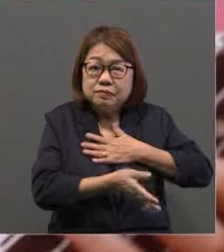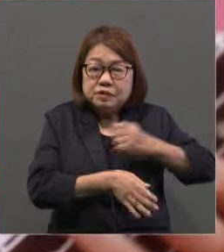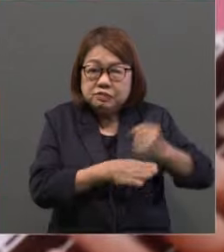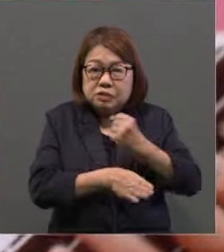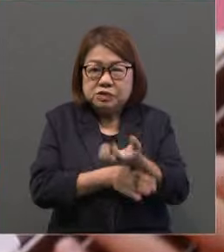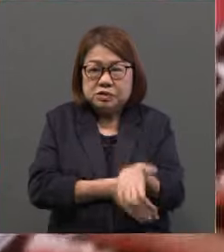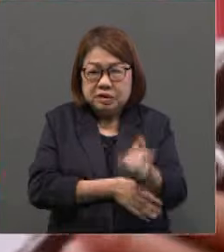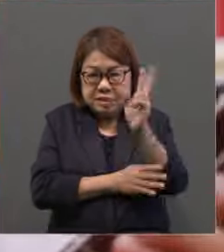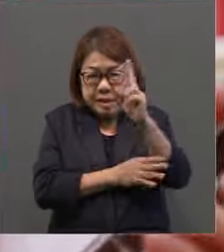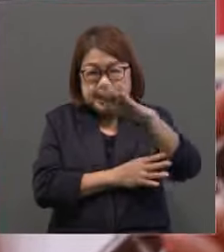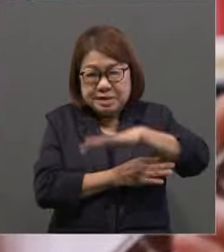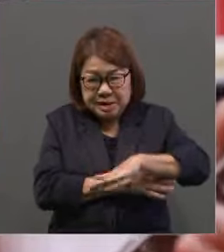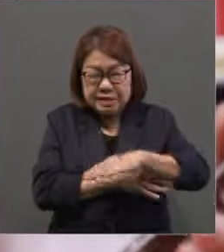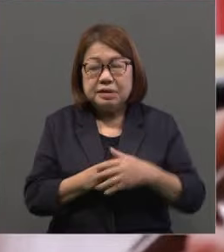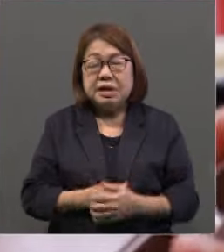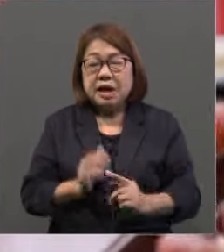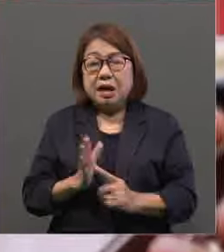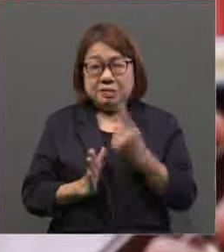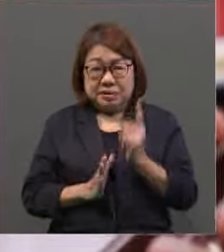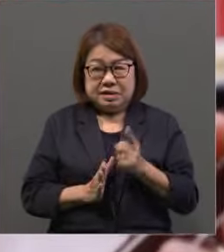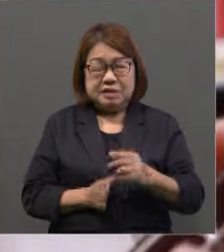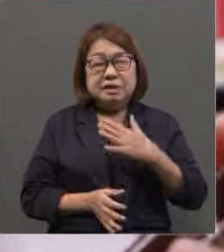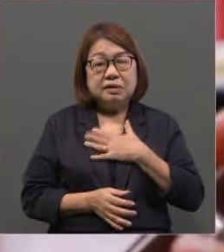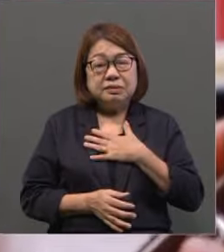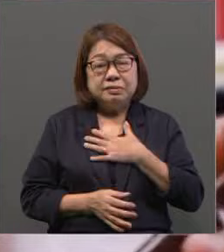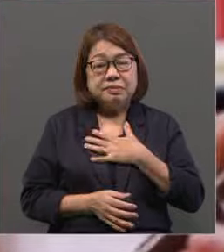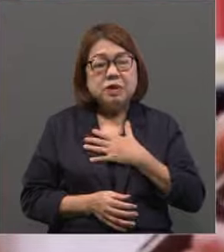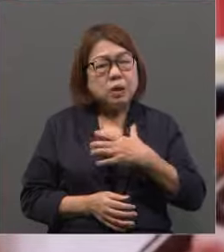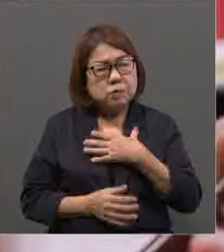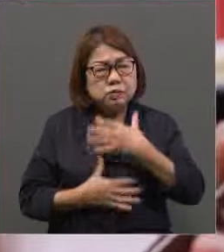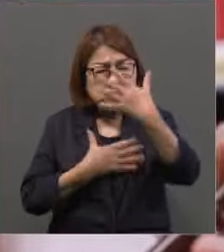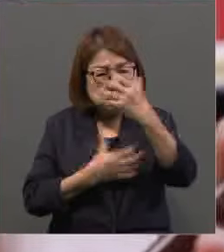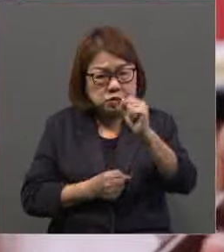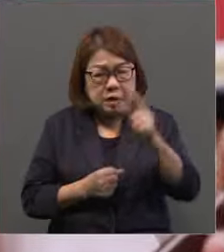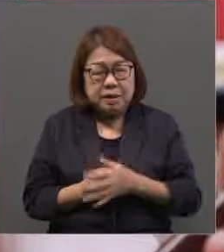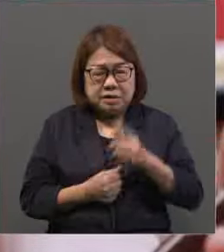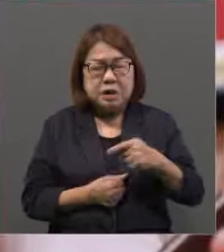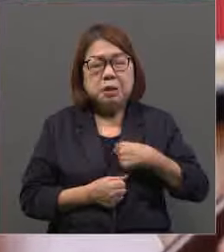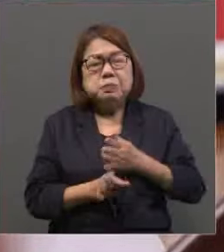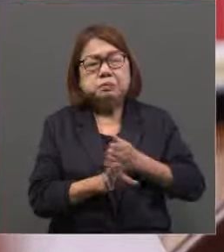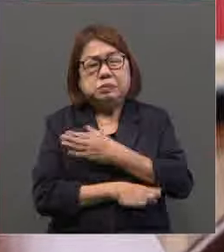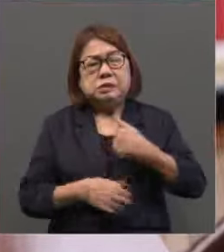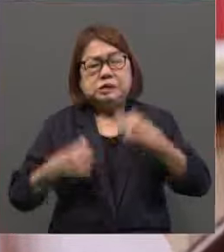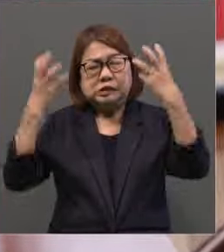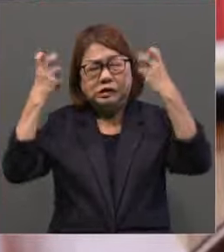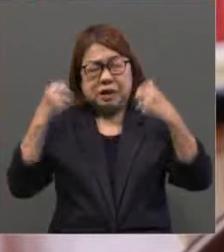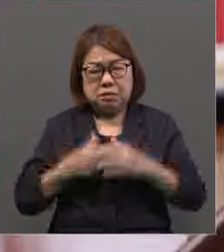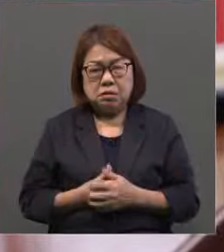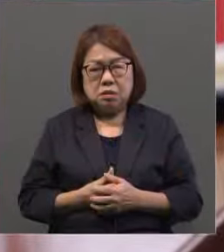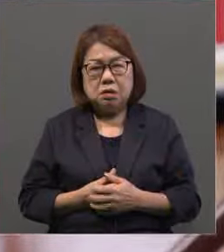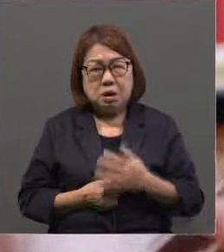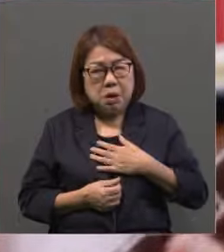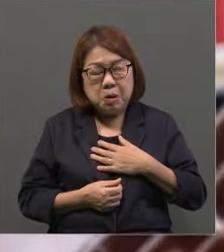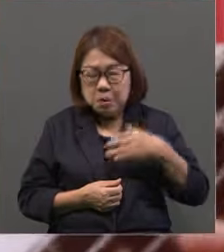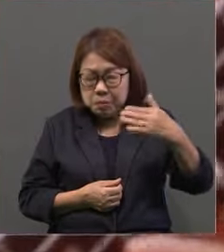และตอนเย็นครับตอนแรกๆที่ผมเล่นครับผมจะมีความเครียดนึงพอผมได้ฝึกซ้อมไป